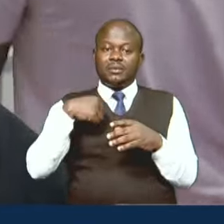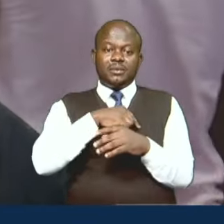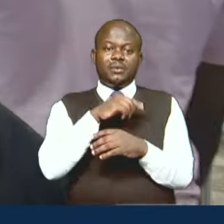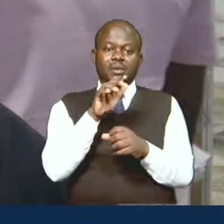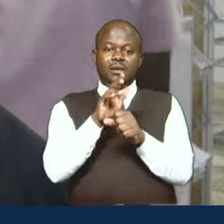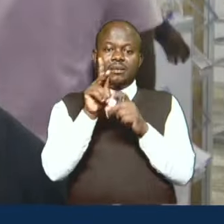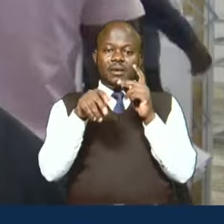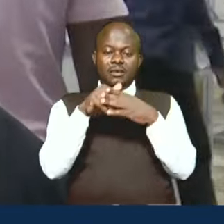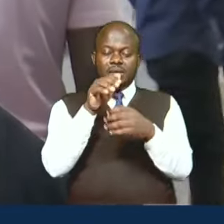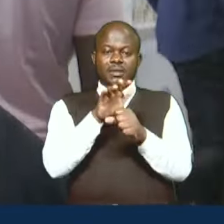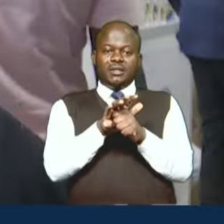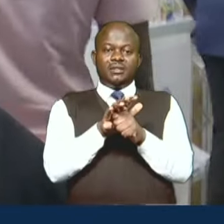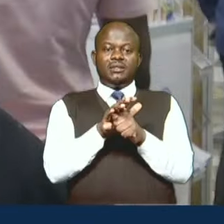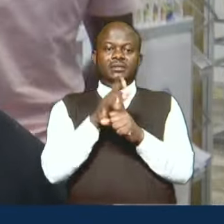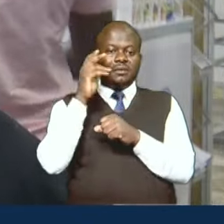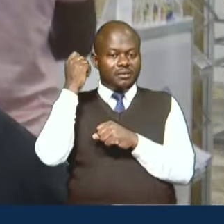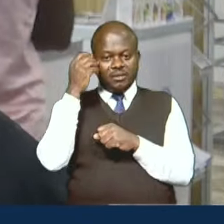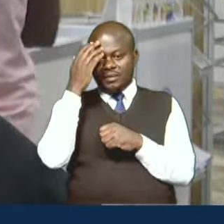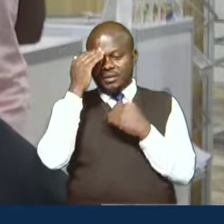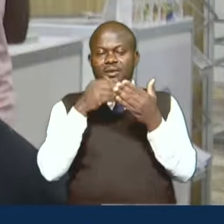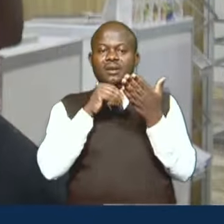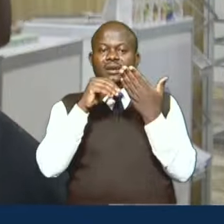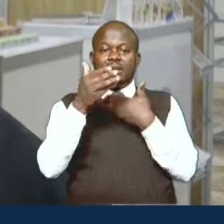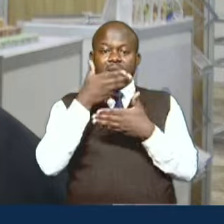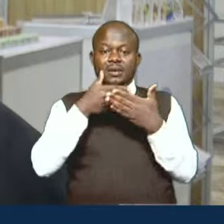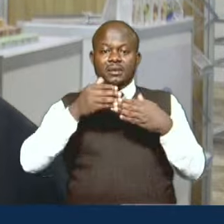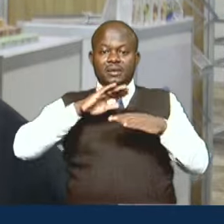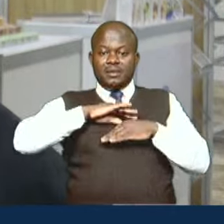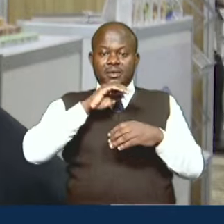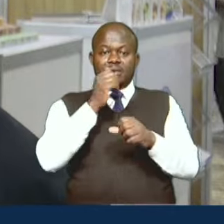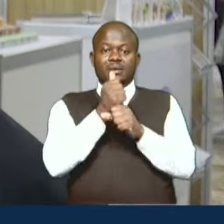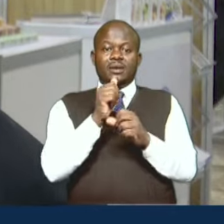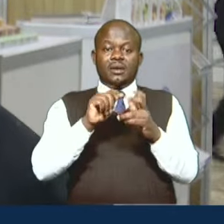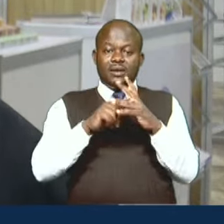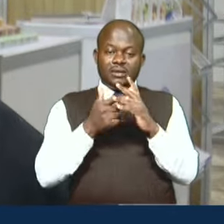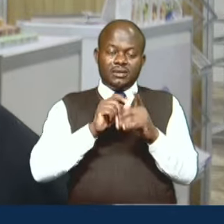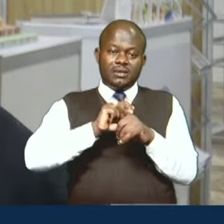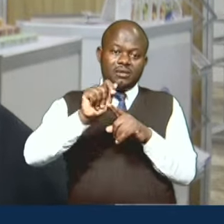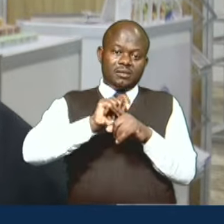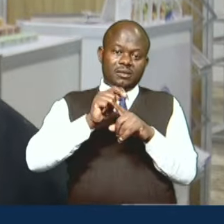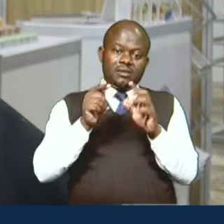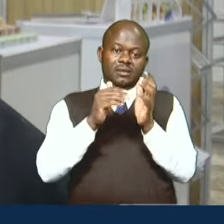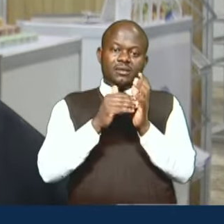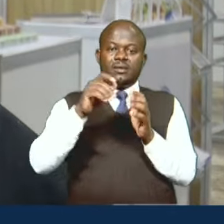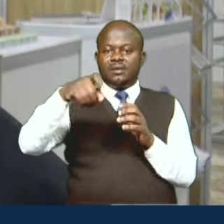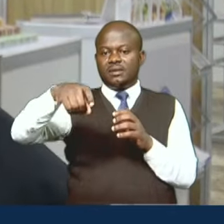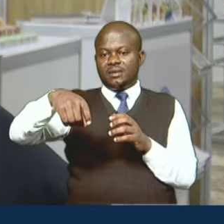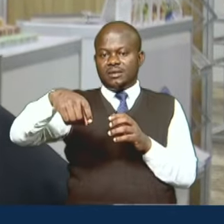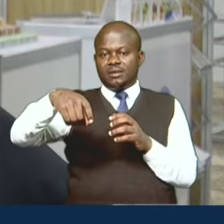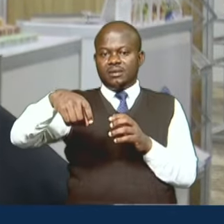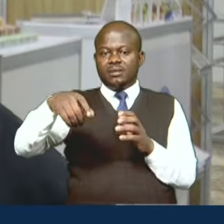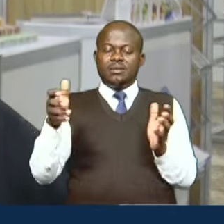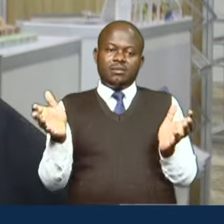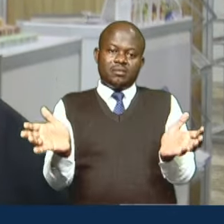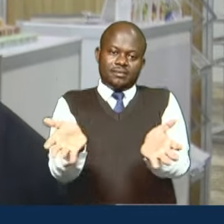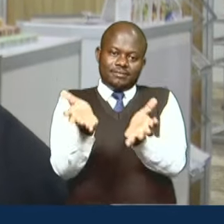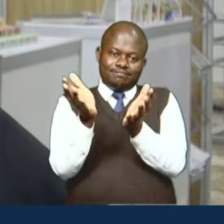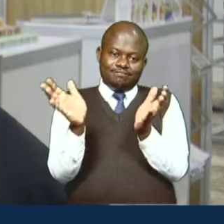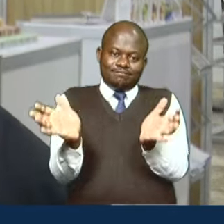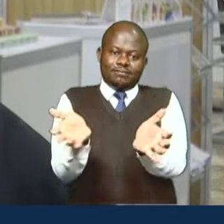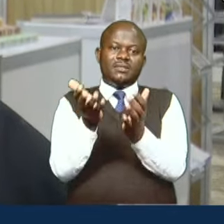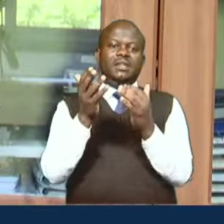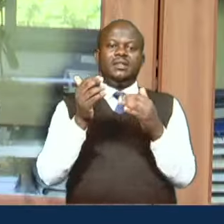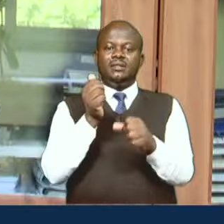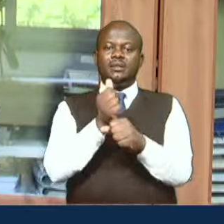nta biganiro bihagije byari byakorwaho. Yego, hatangiye amahugurwa, ariko hakeneye ubukangurambaga. Ese